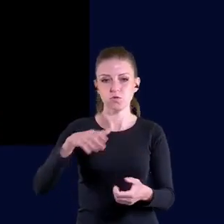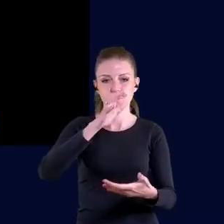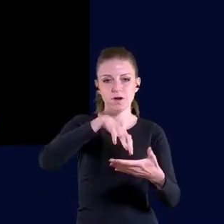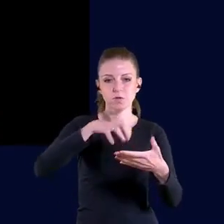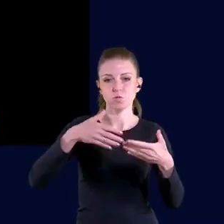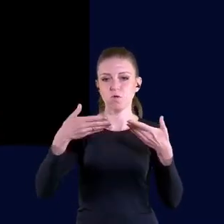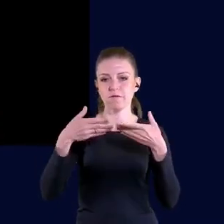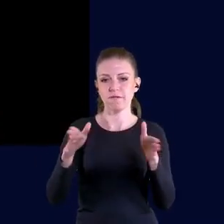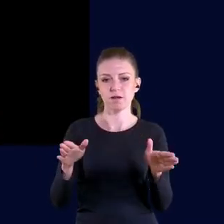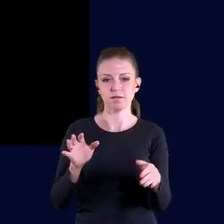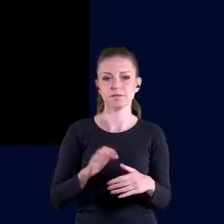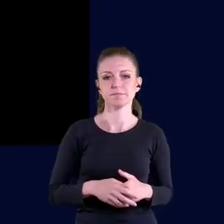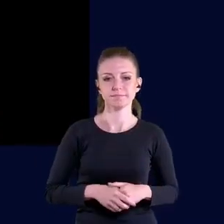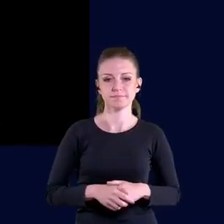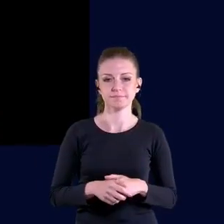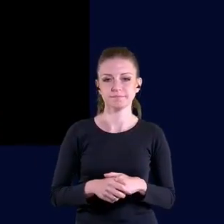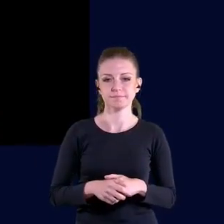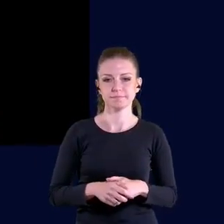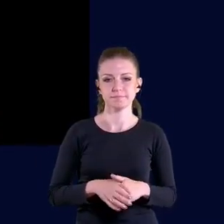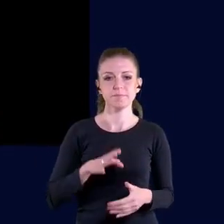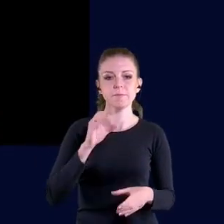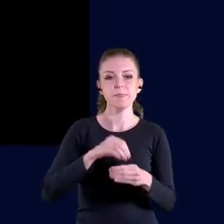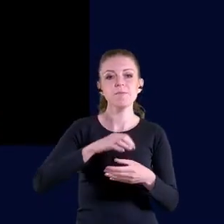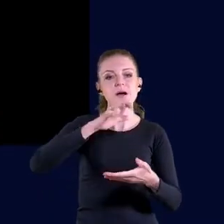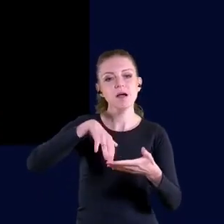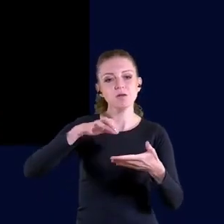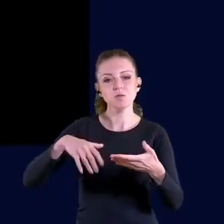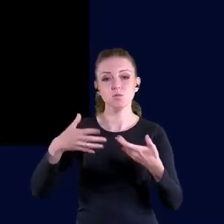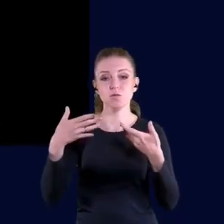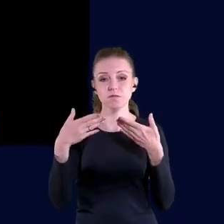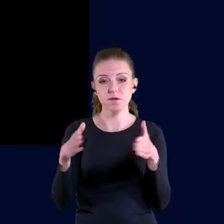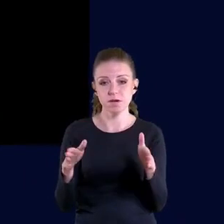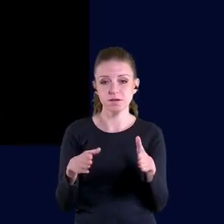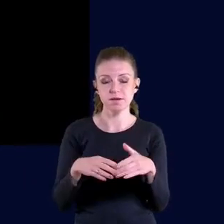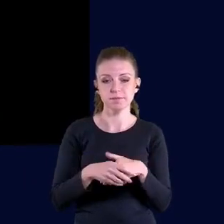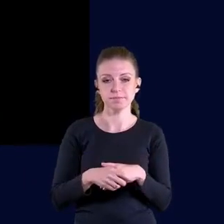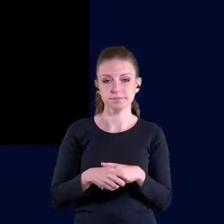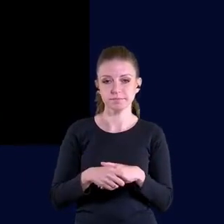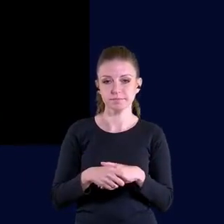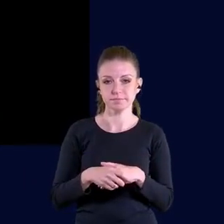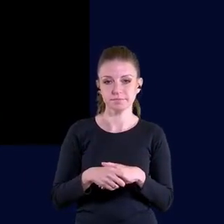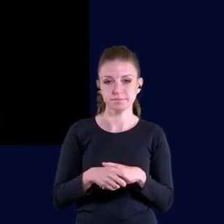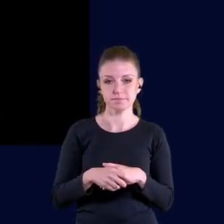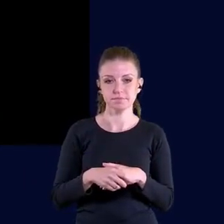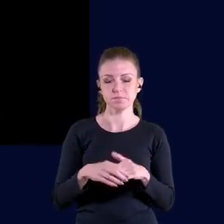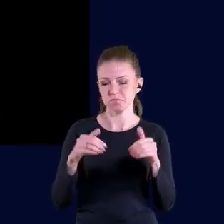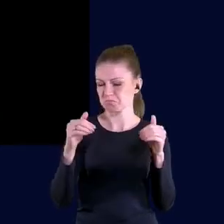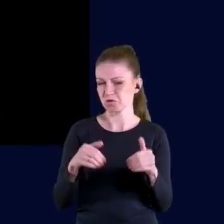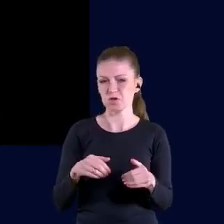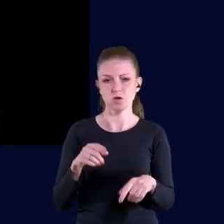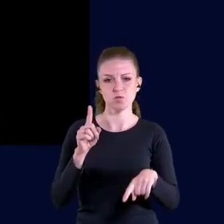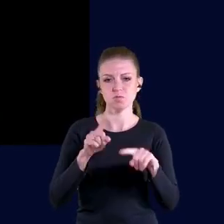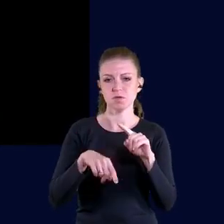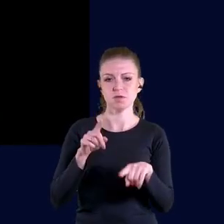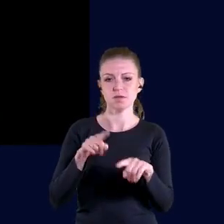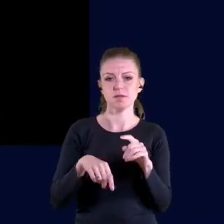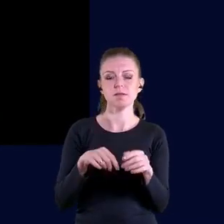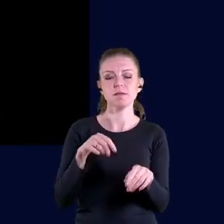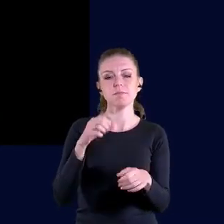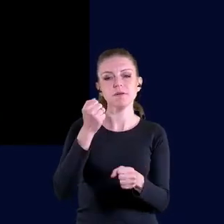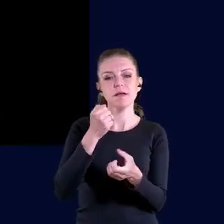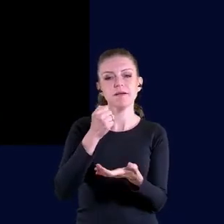ważne dostarcza informacje o regułach otwartych w legalne źródła czyli nie nie